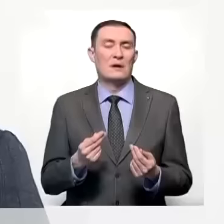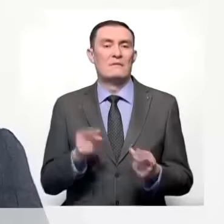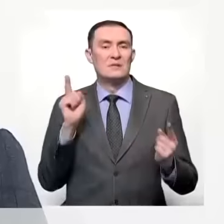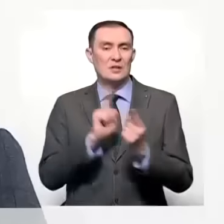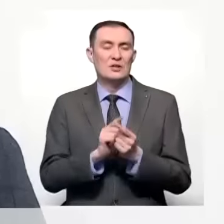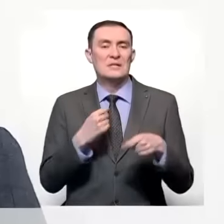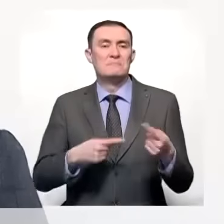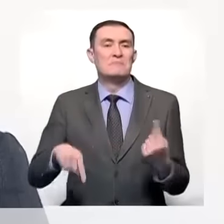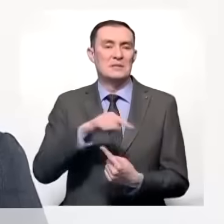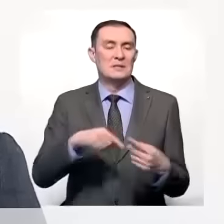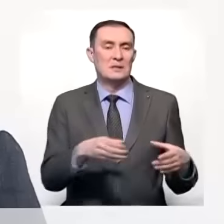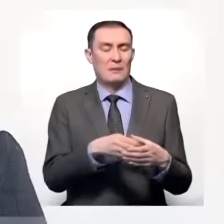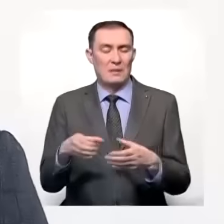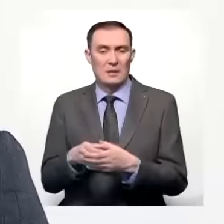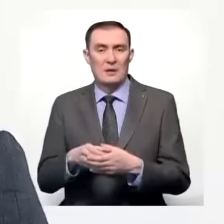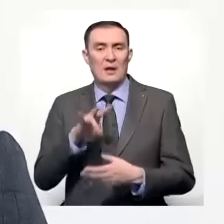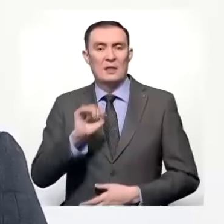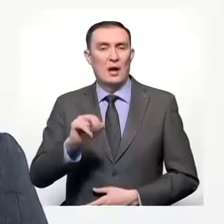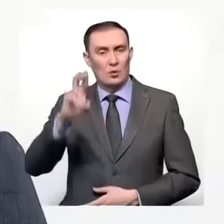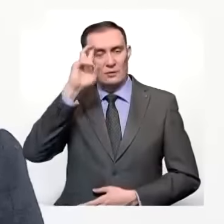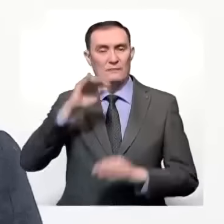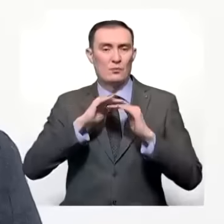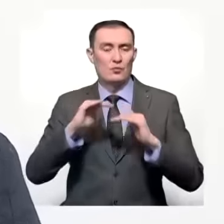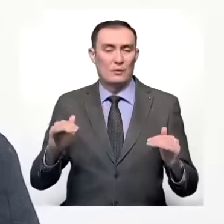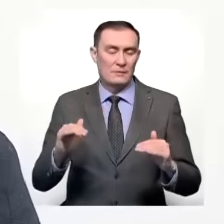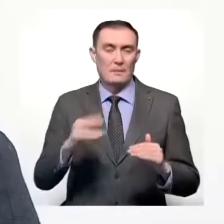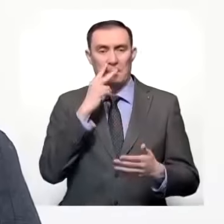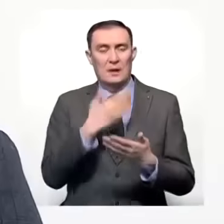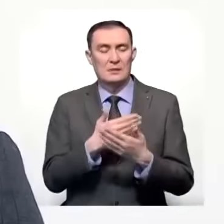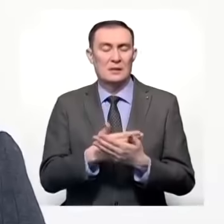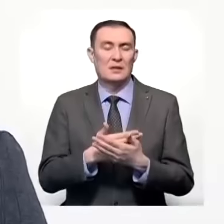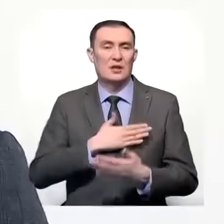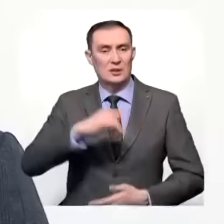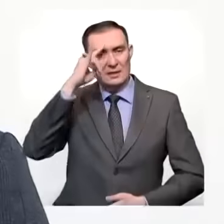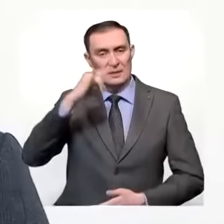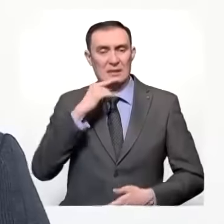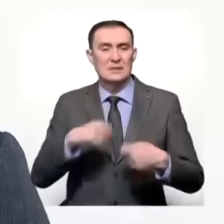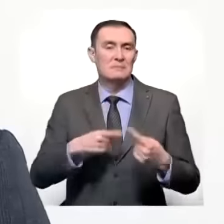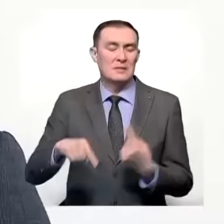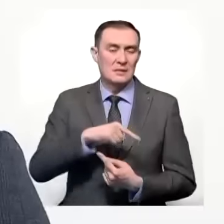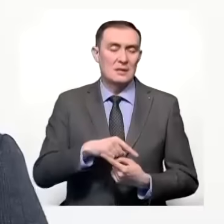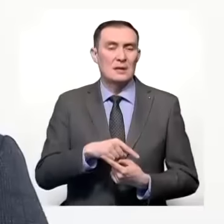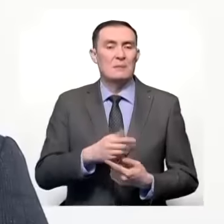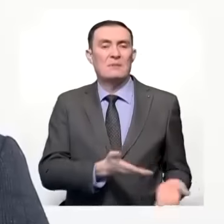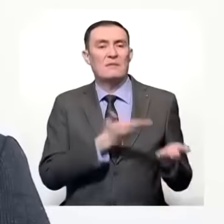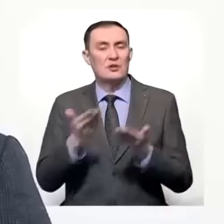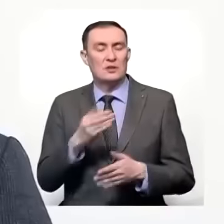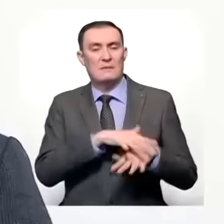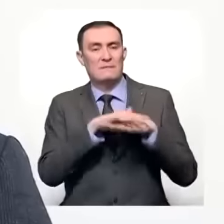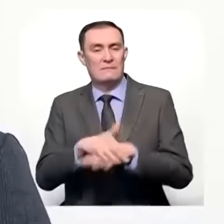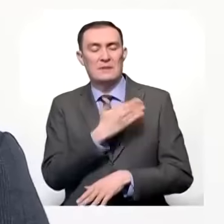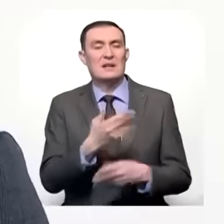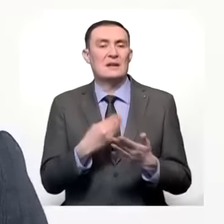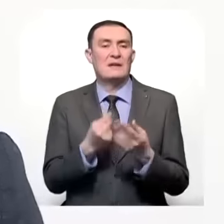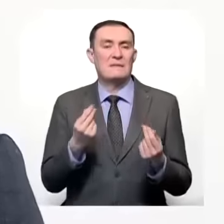встреча с бизнес-партнерами. На государственном уровне вот, знакомить Катар с казахстанским бизнесом, привлечение их инвестиций сюда и, конечно